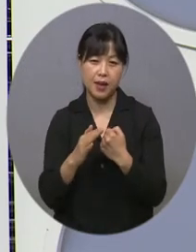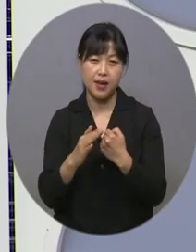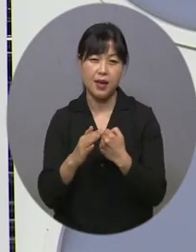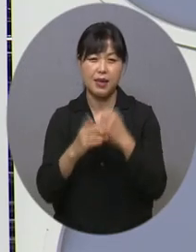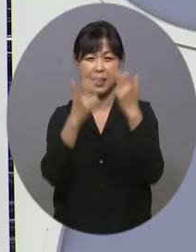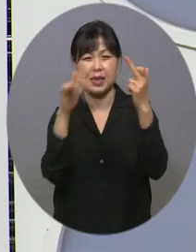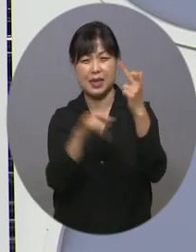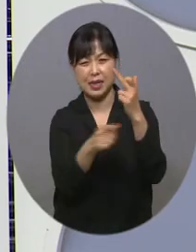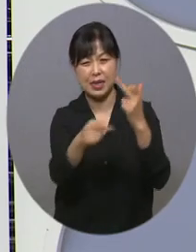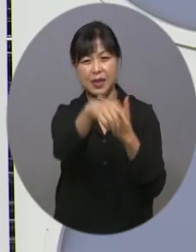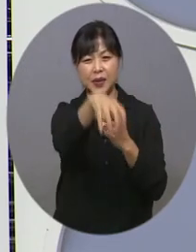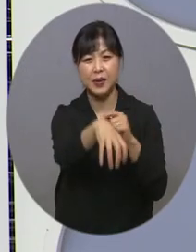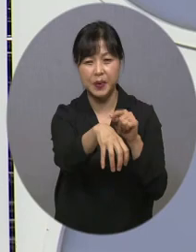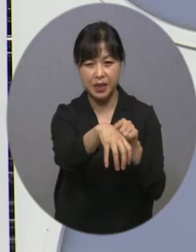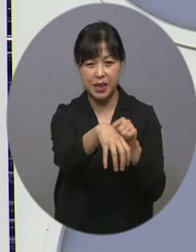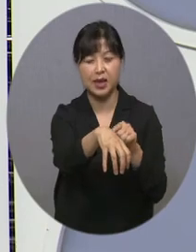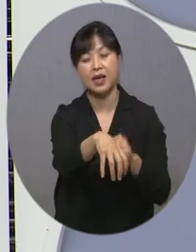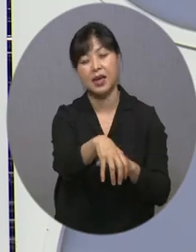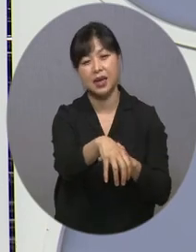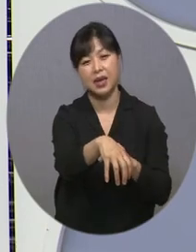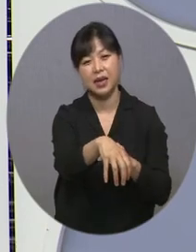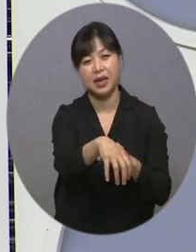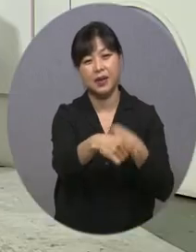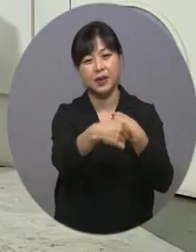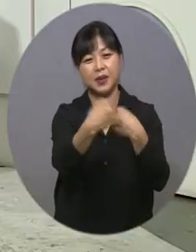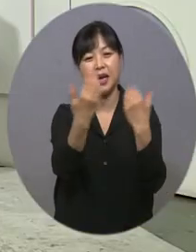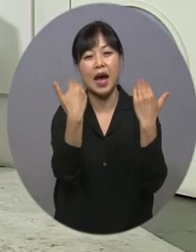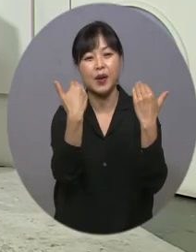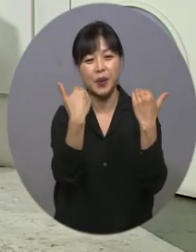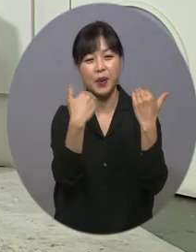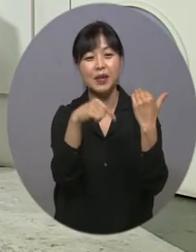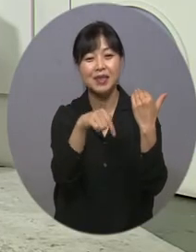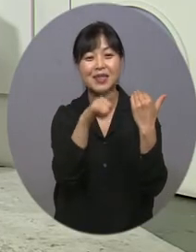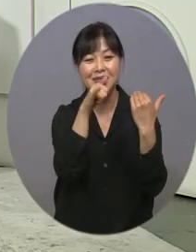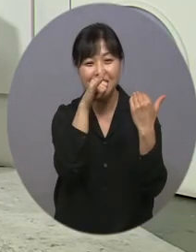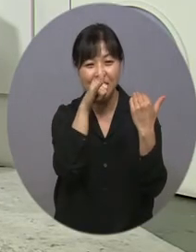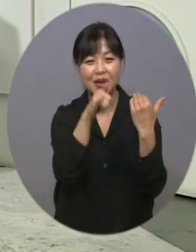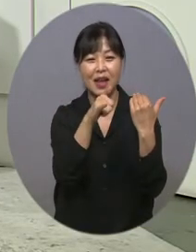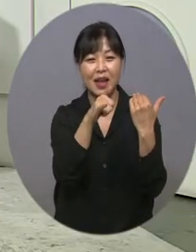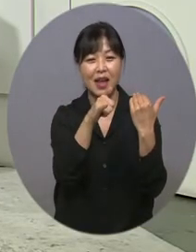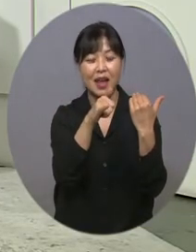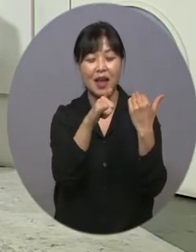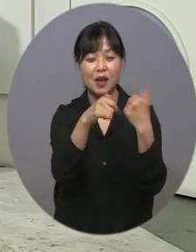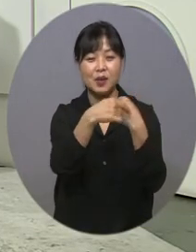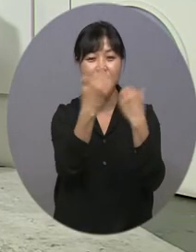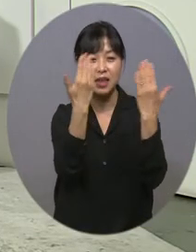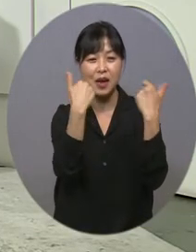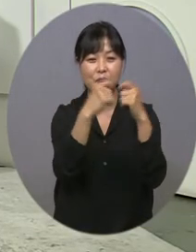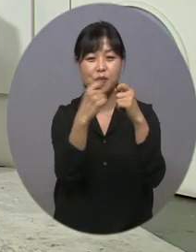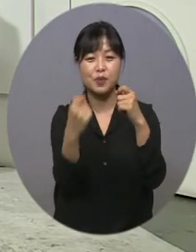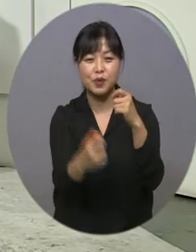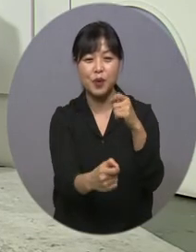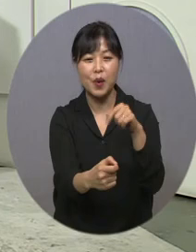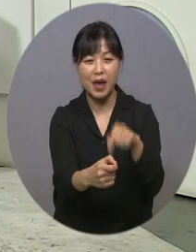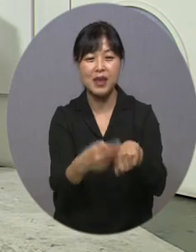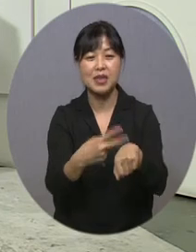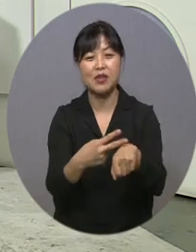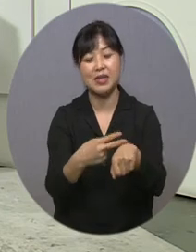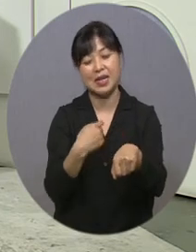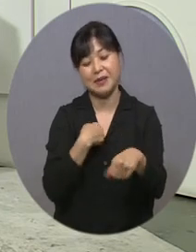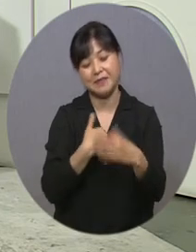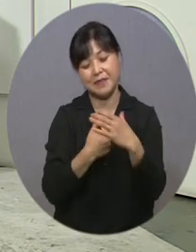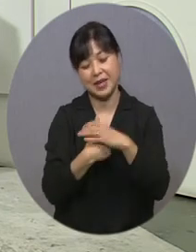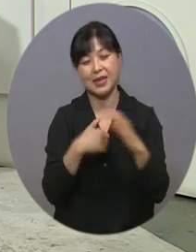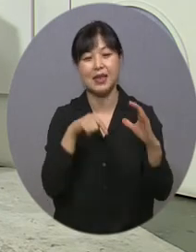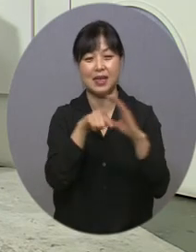벽지에 거기 이제 국민학교 당시 국민학교죠 국민학교 분교에 그 강사로 가게 됐어요.